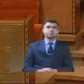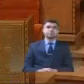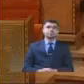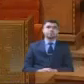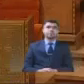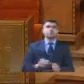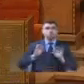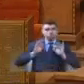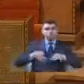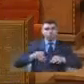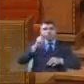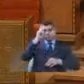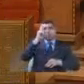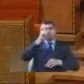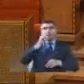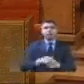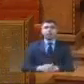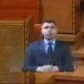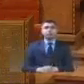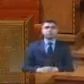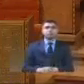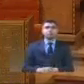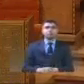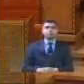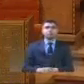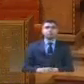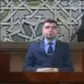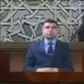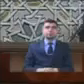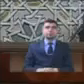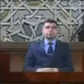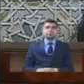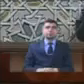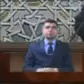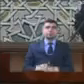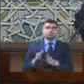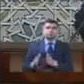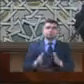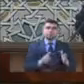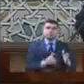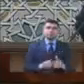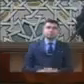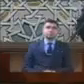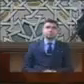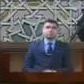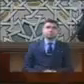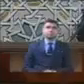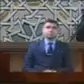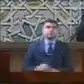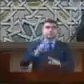نعم لدينا إن شاء الله. تعقيب سيد النائب.